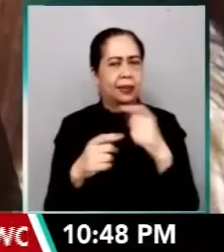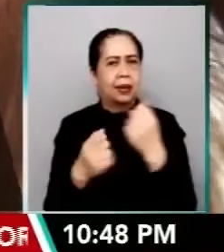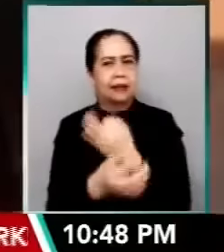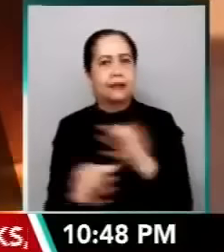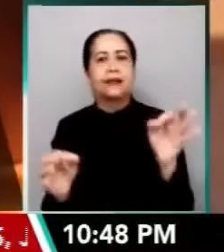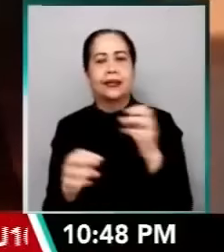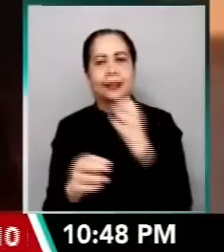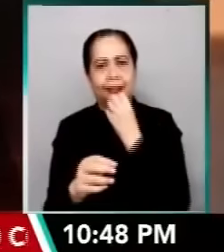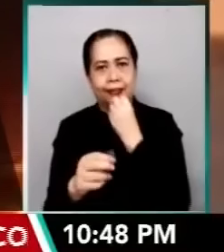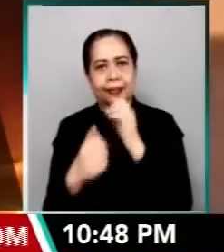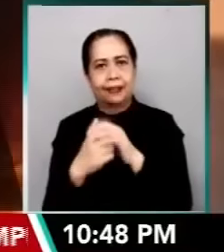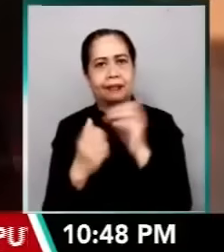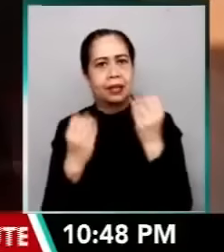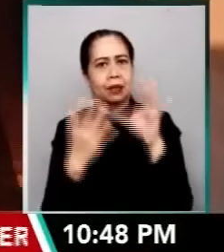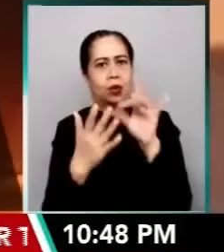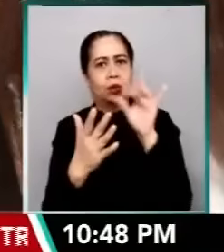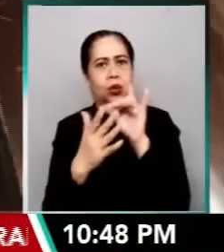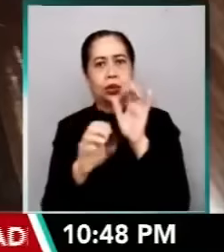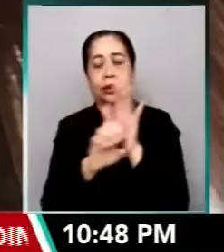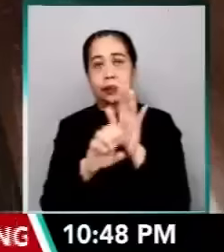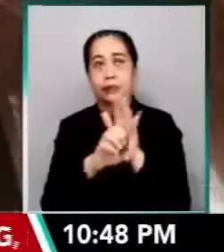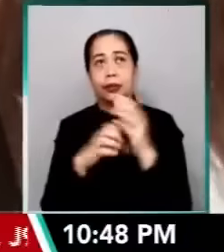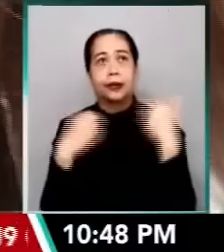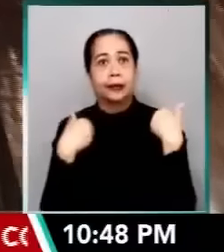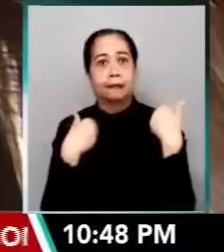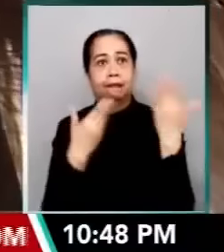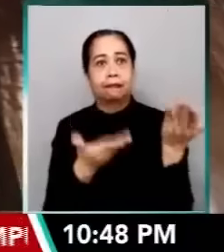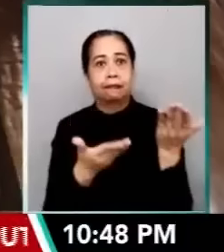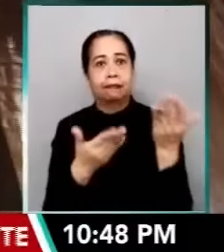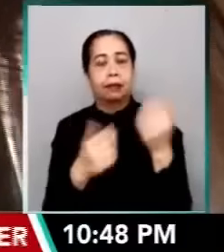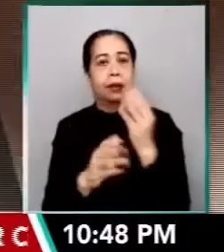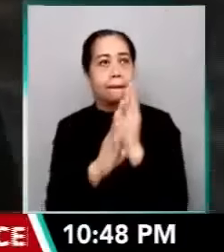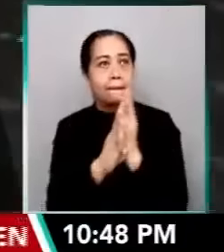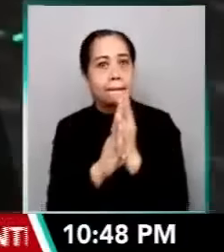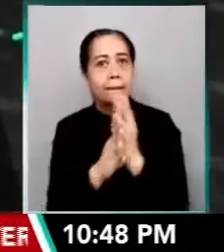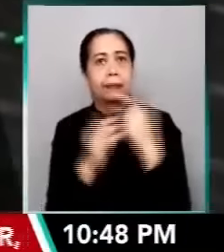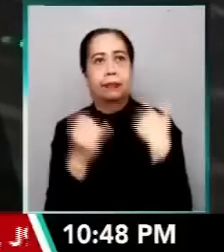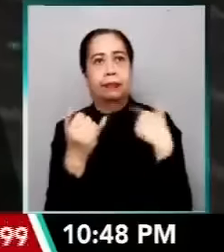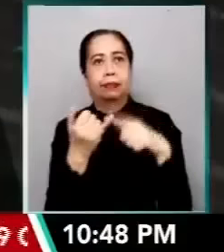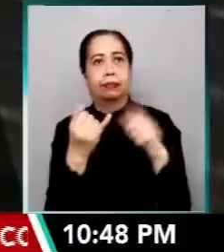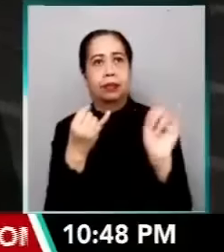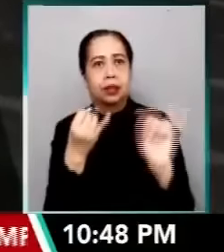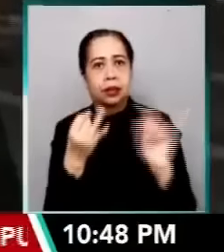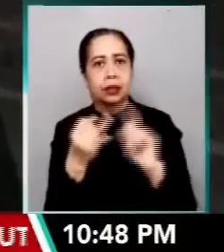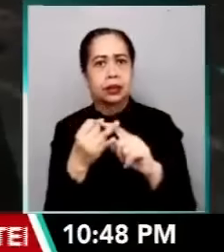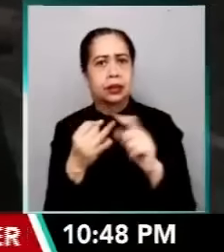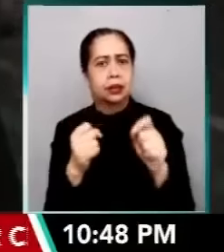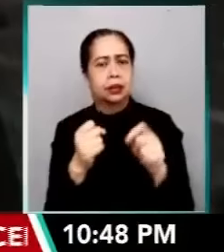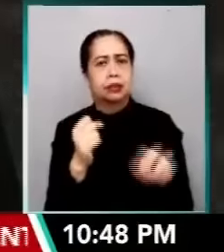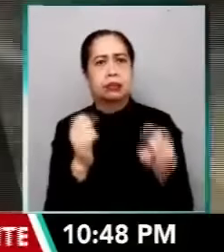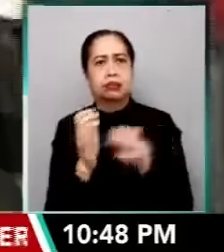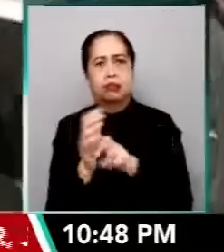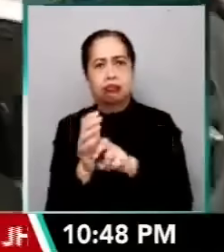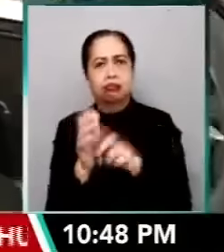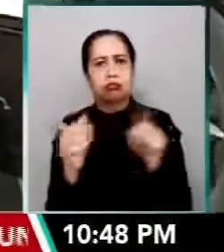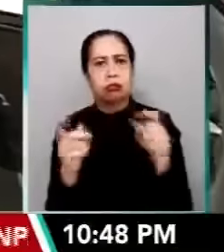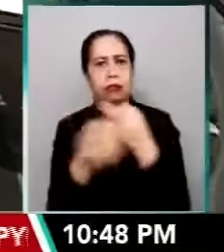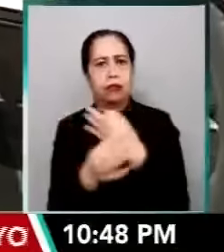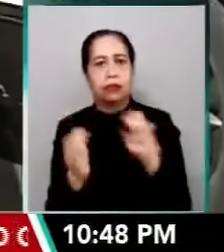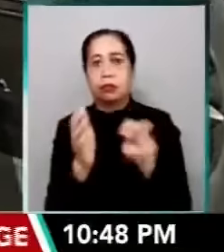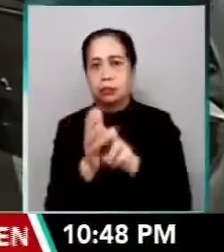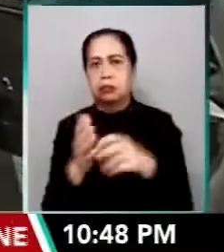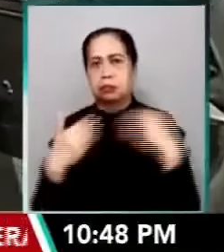namang option. Katulad niya, meron namang bus, may taxi. May sasakyan na ba kasi may libreng sakay pa?